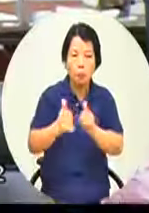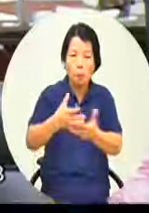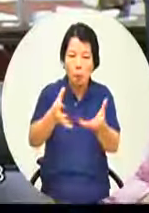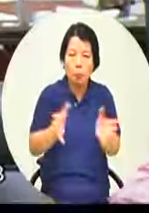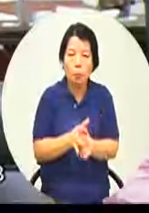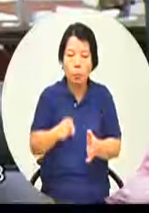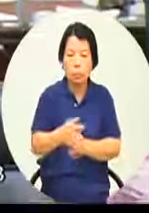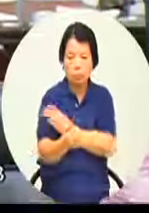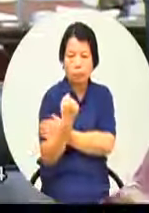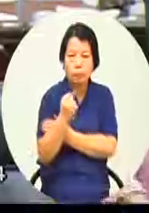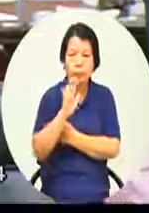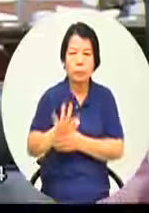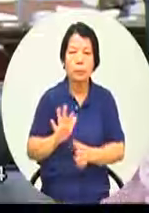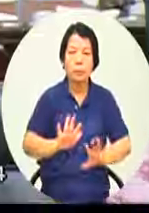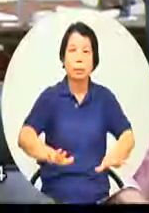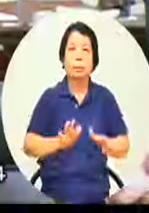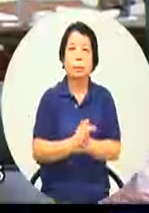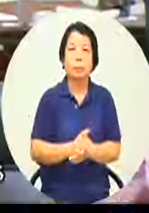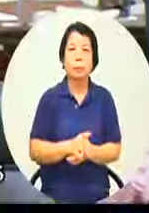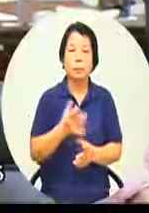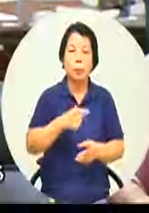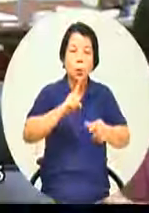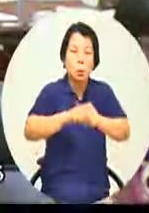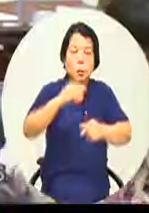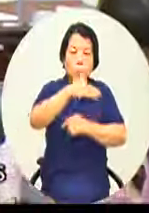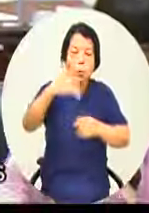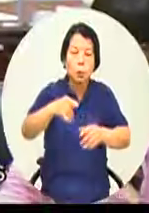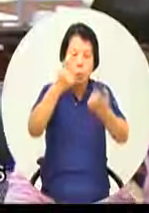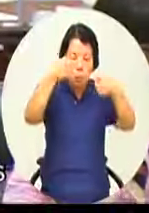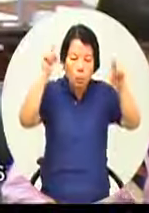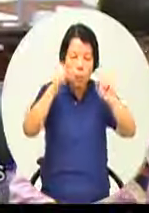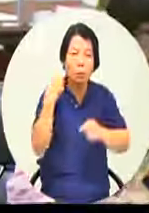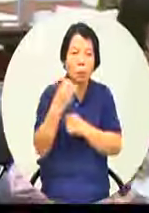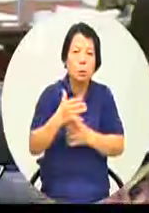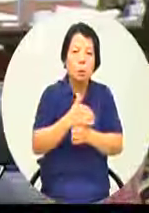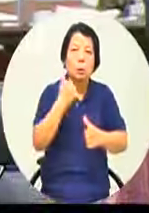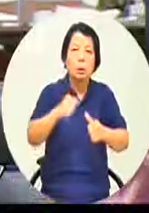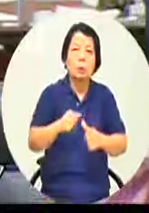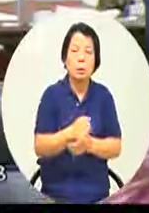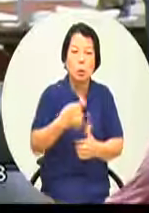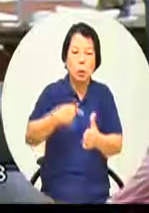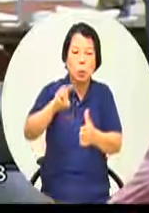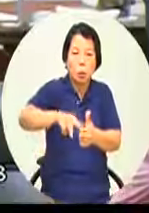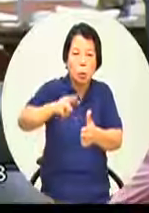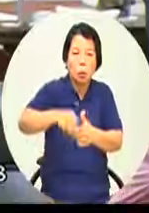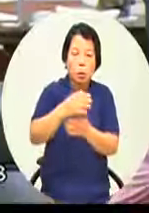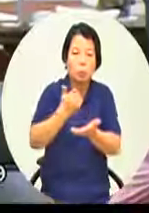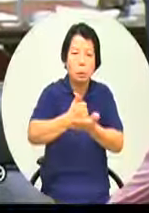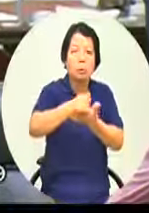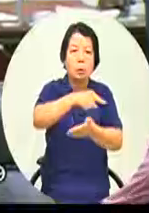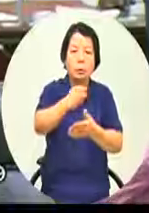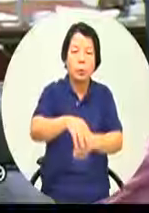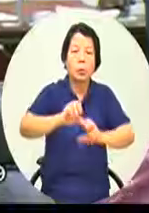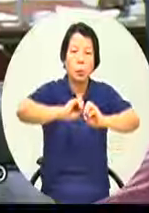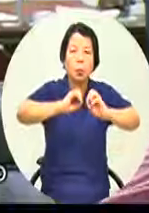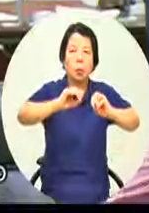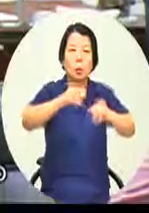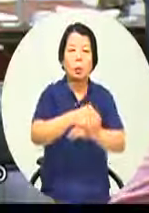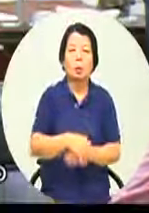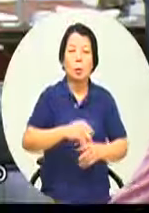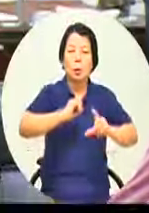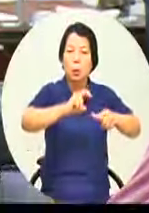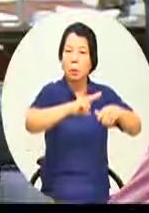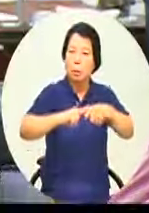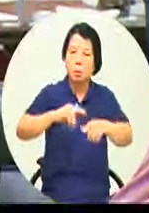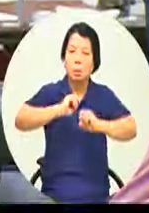真的很认真。现在中山大学的新生训练会请他们去做一个宣导，做什么宣导